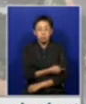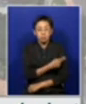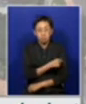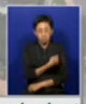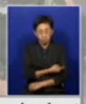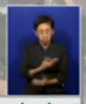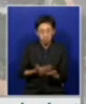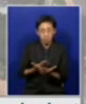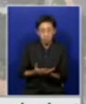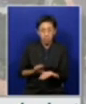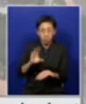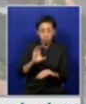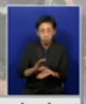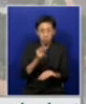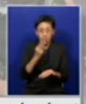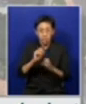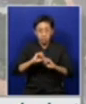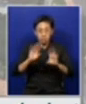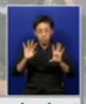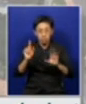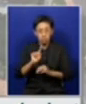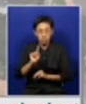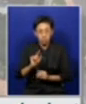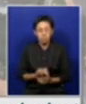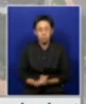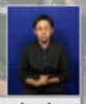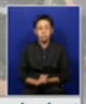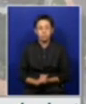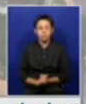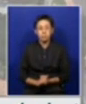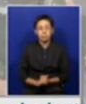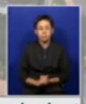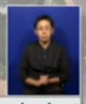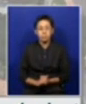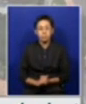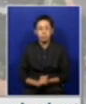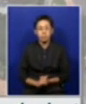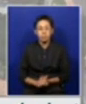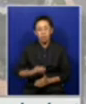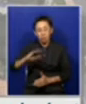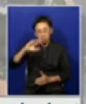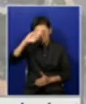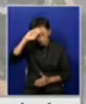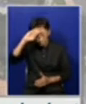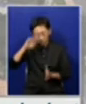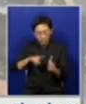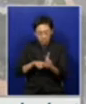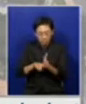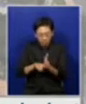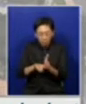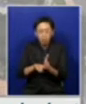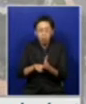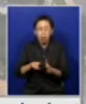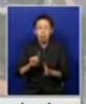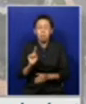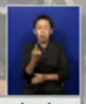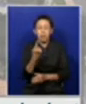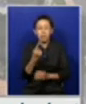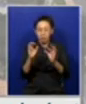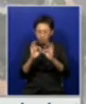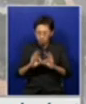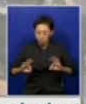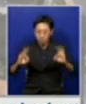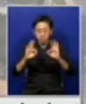ที่ประจักษ์แล้วนะครับว่าการเตรียมการรับมือโรคอุบัติใหม่เนี่ย สิ่งที่สำคัญก็คือเรื่องหน้ากากอนามัยน